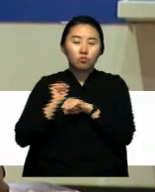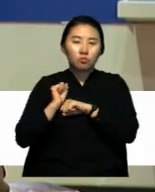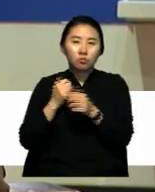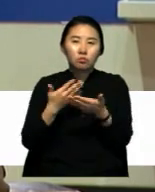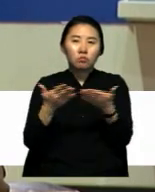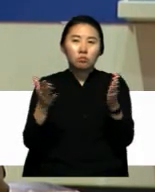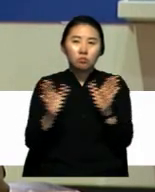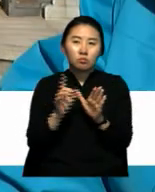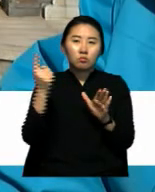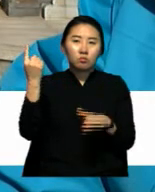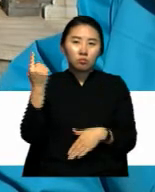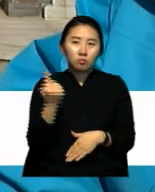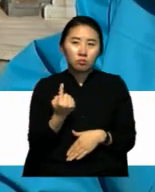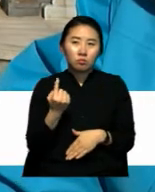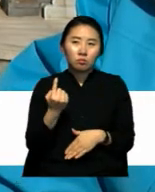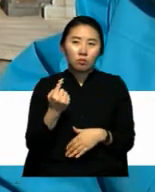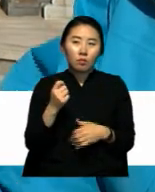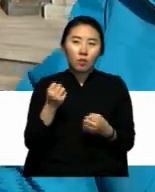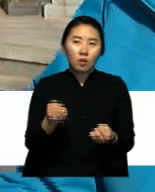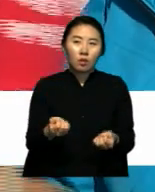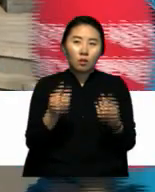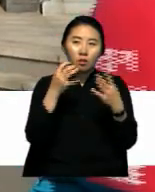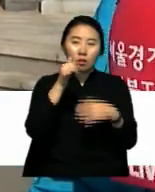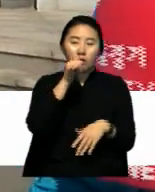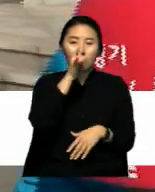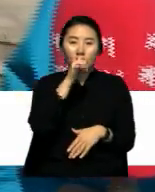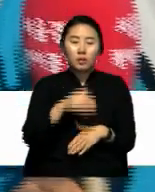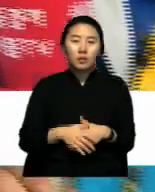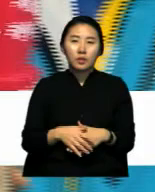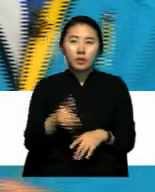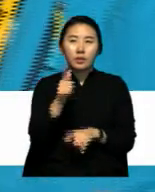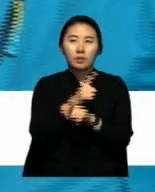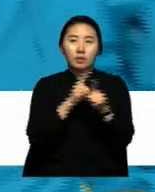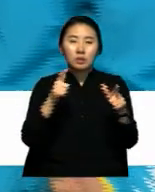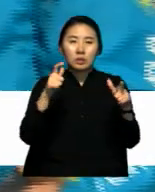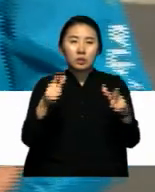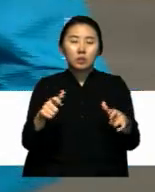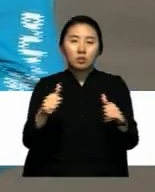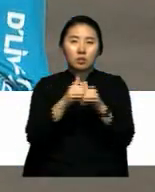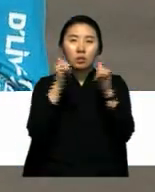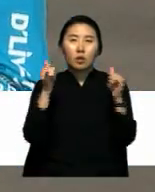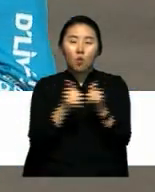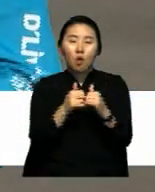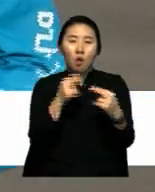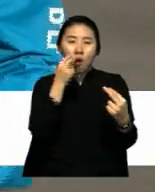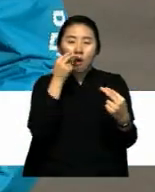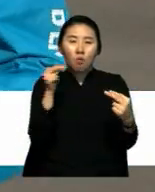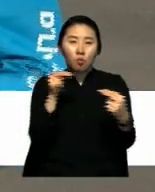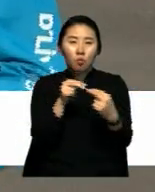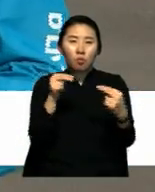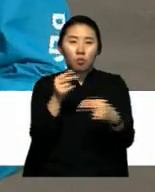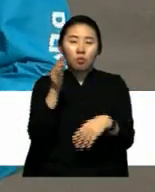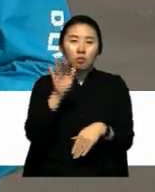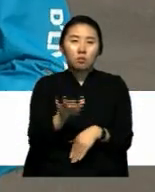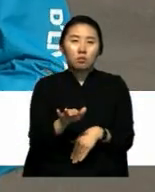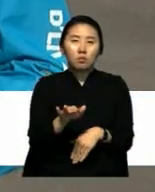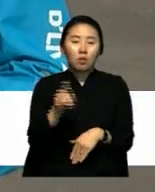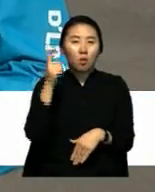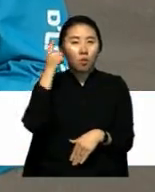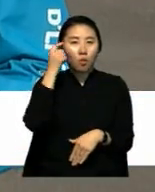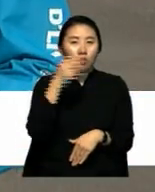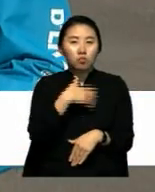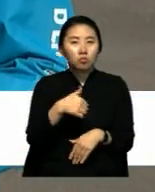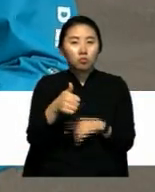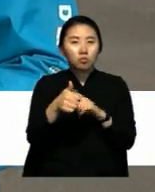와서 퍼레이드를 했고요. 말씀하신 것처럼 예. 그렇게 다양하게 지역사회와 호흡을 하셨는데, 양평군청은 왜 그런 주장을